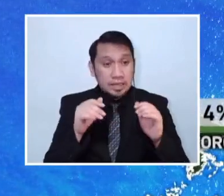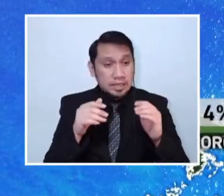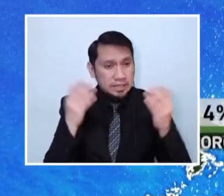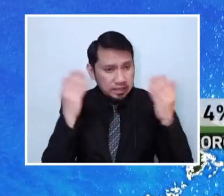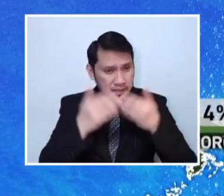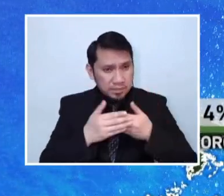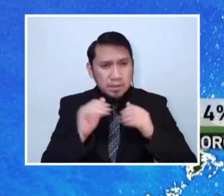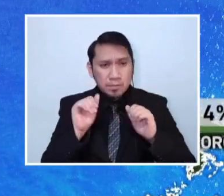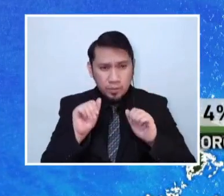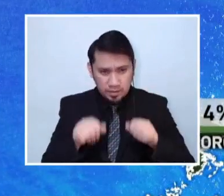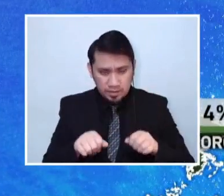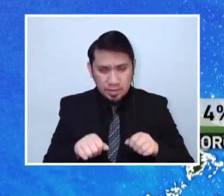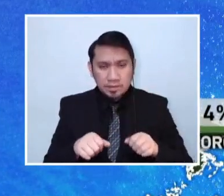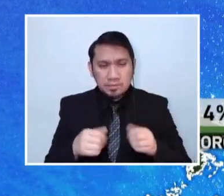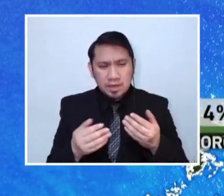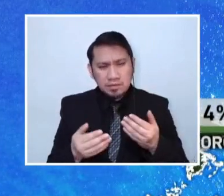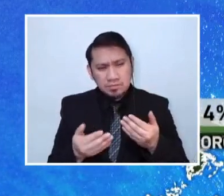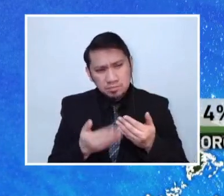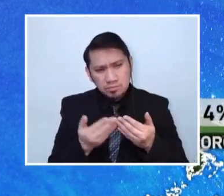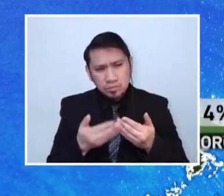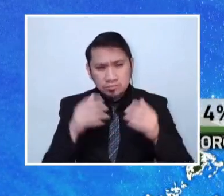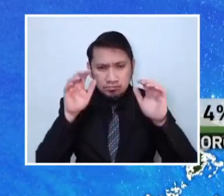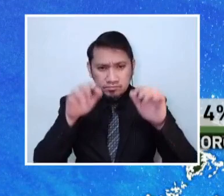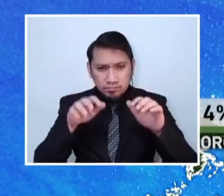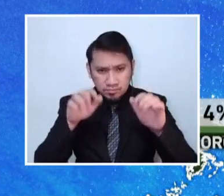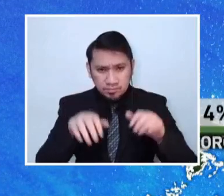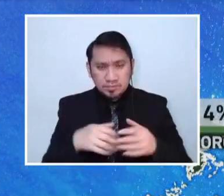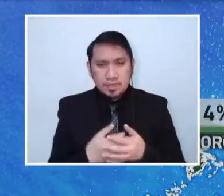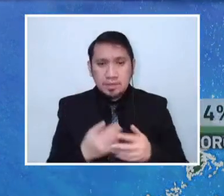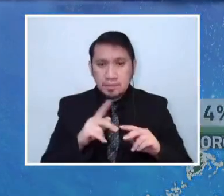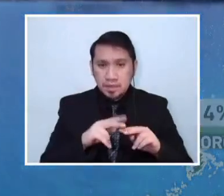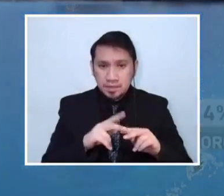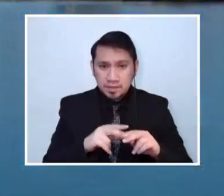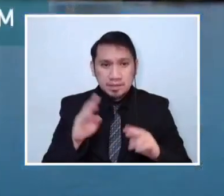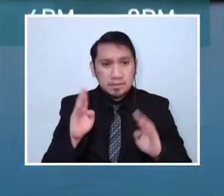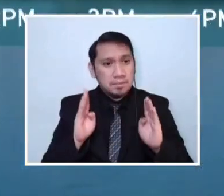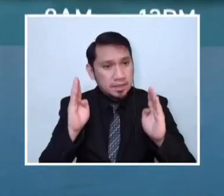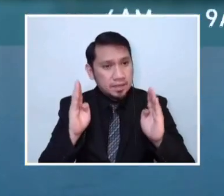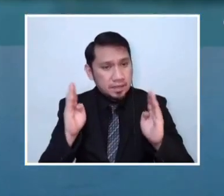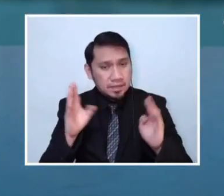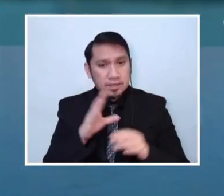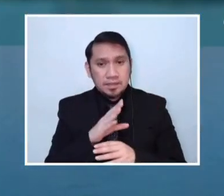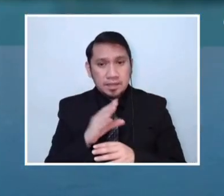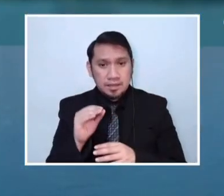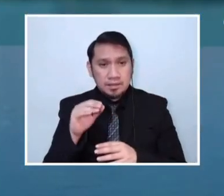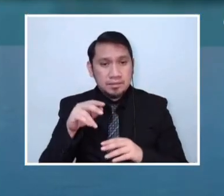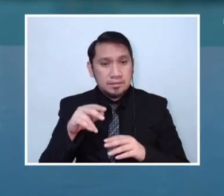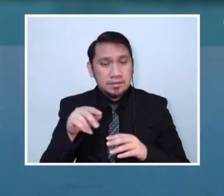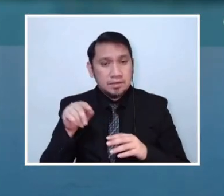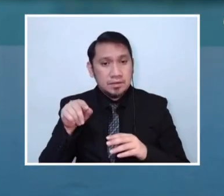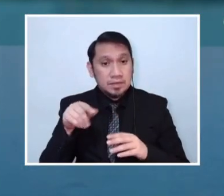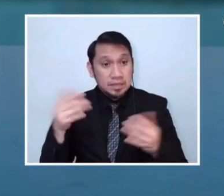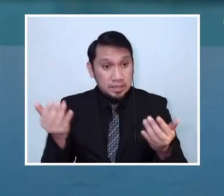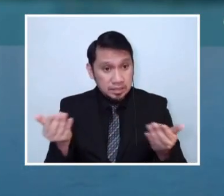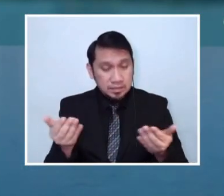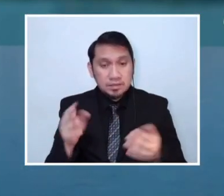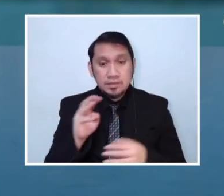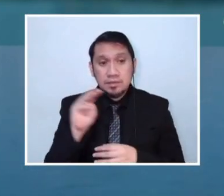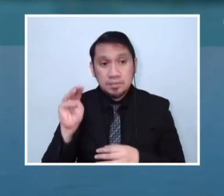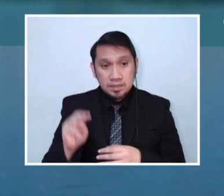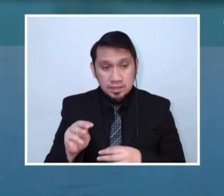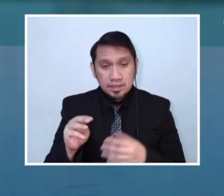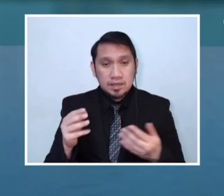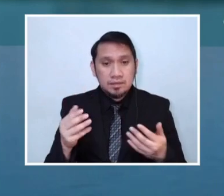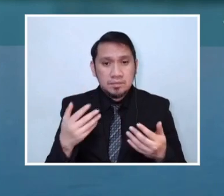ng Benguet, La Union at Pangasinan. At dito sa Metro Manila, mainit at mababa ang tsansa ng ulan maghapon